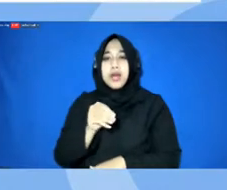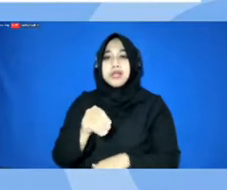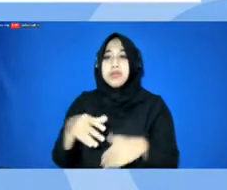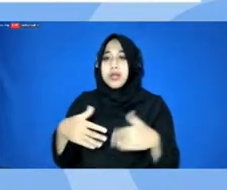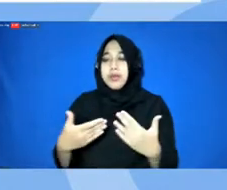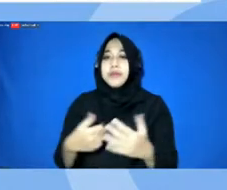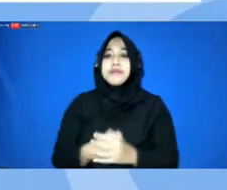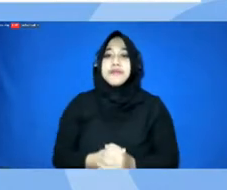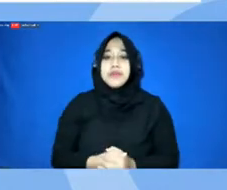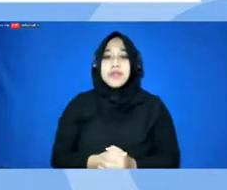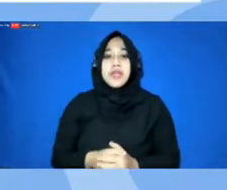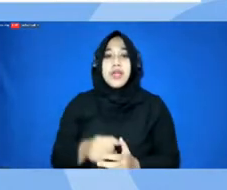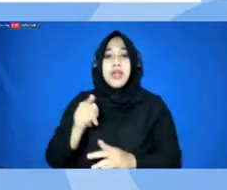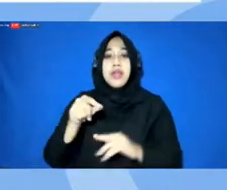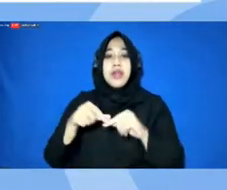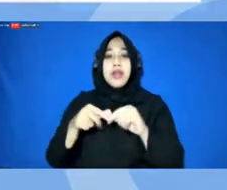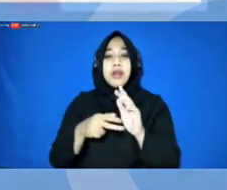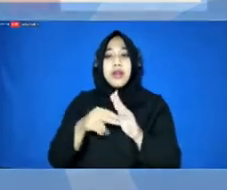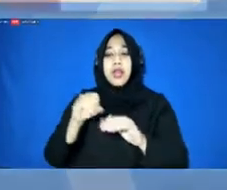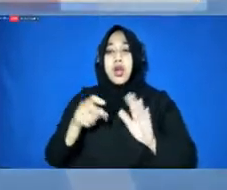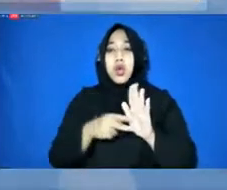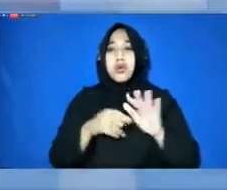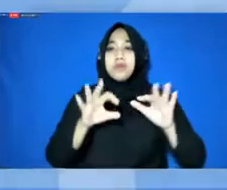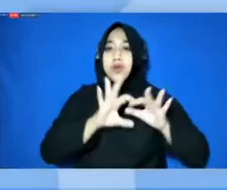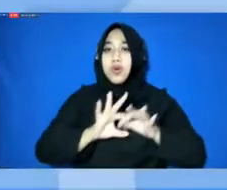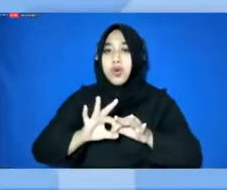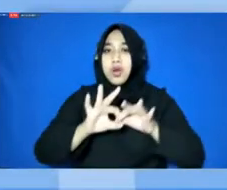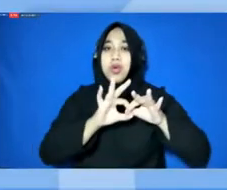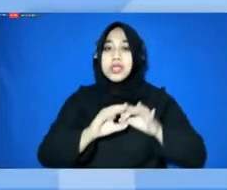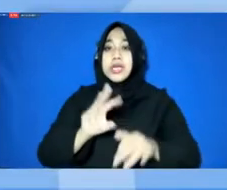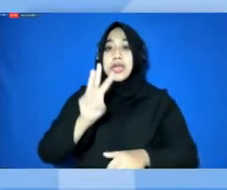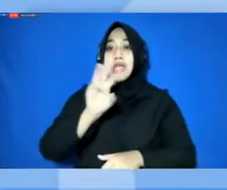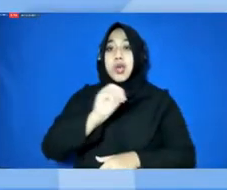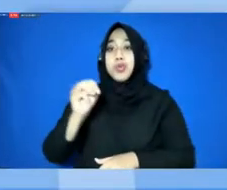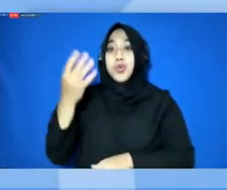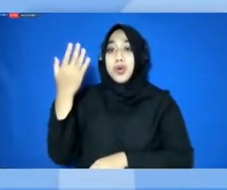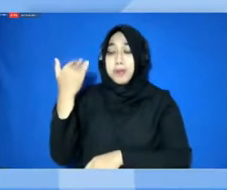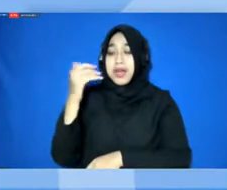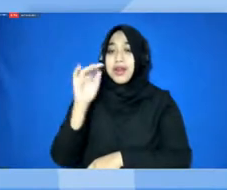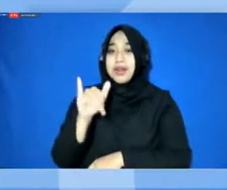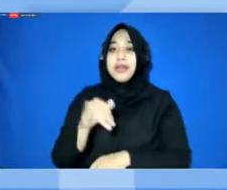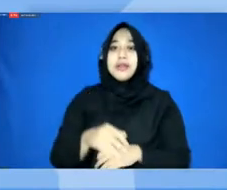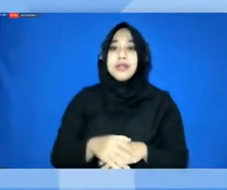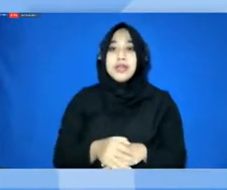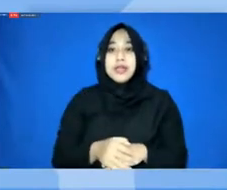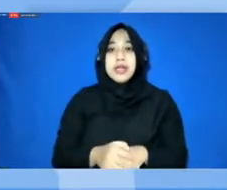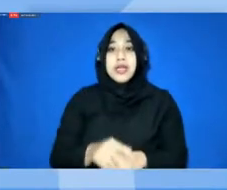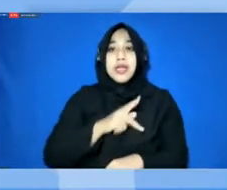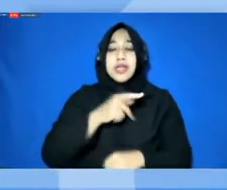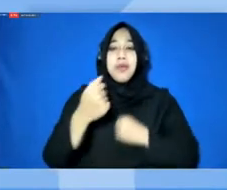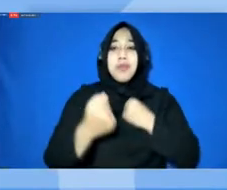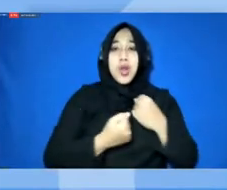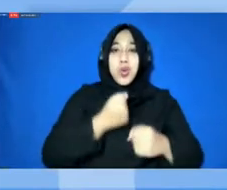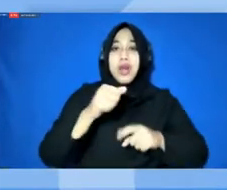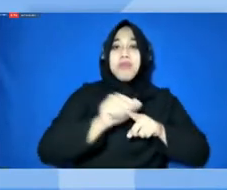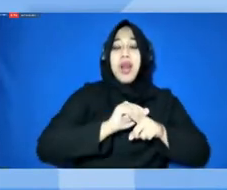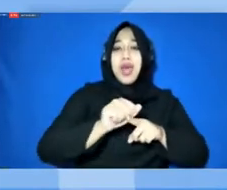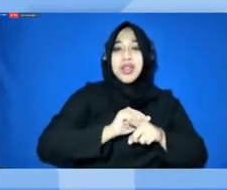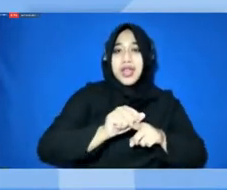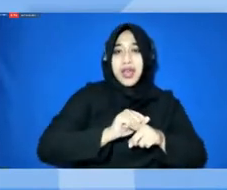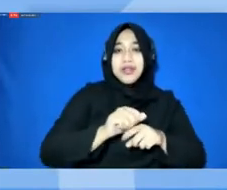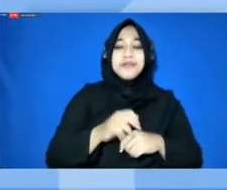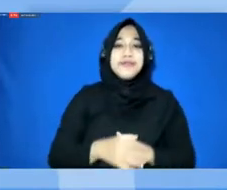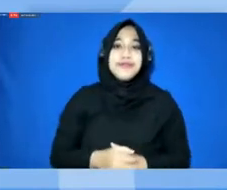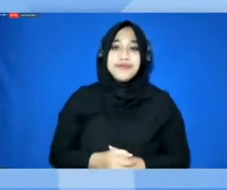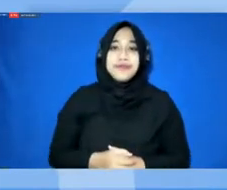Betul, dengan Lean On kita kolaborasi sejak 3 minggu lalu mungkin ya. Dari sana kita sudah melakukan pelatihan, dan